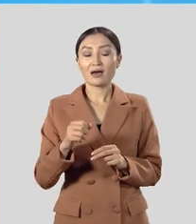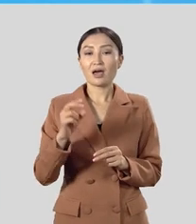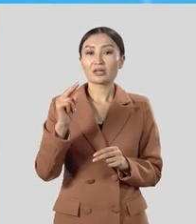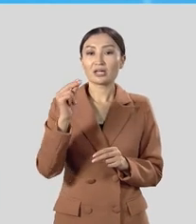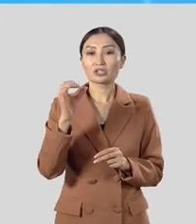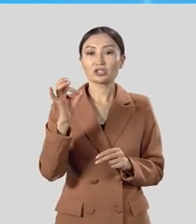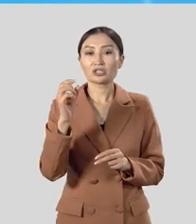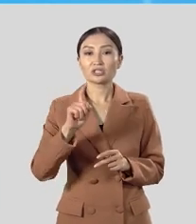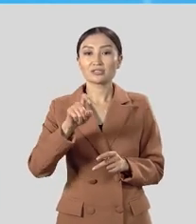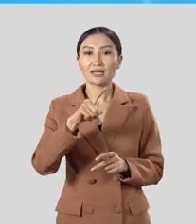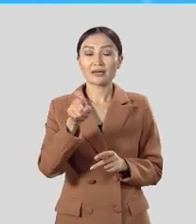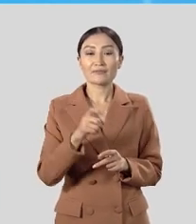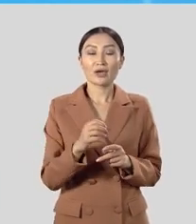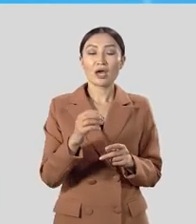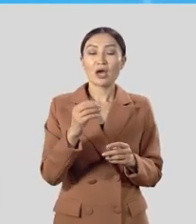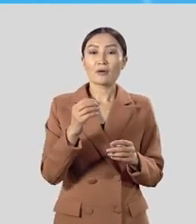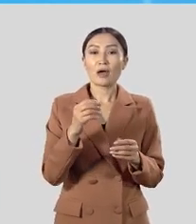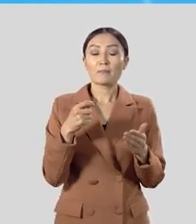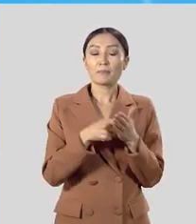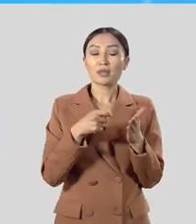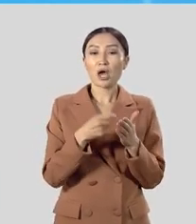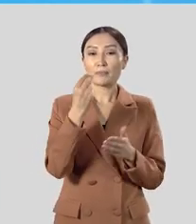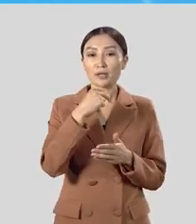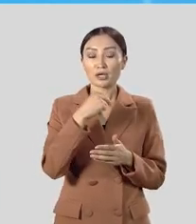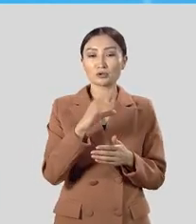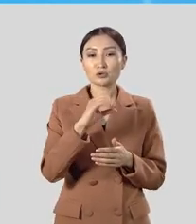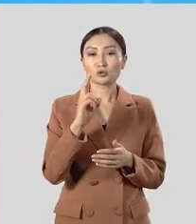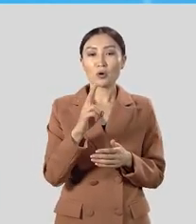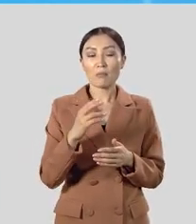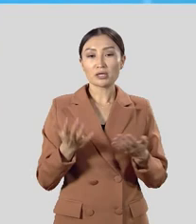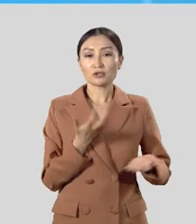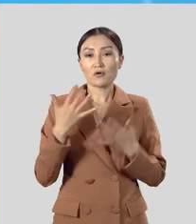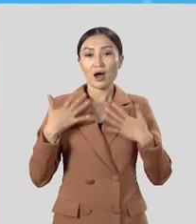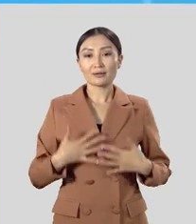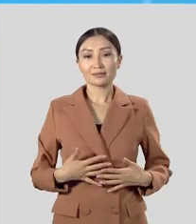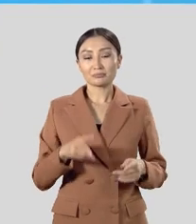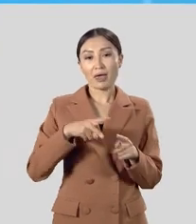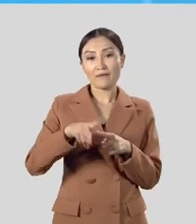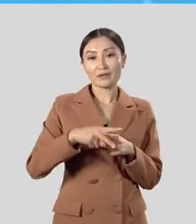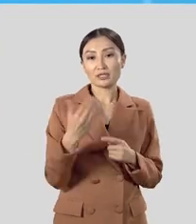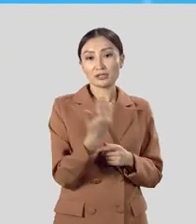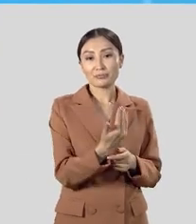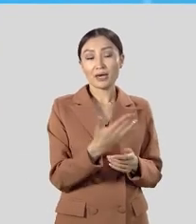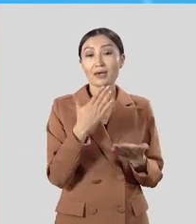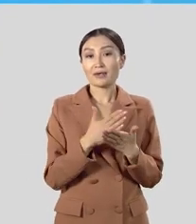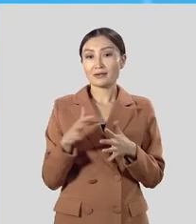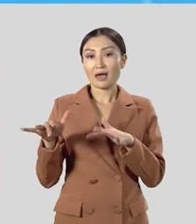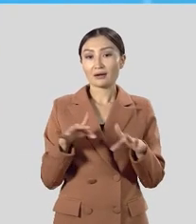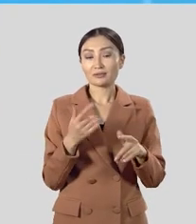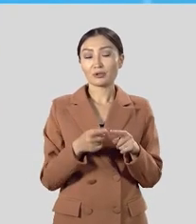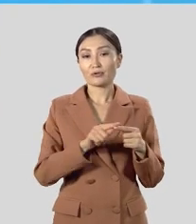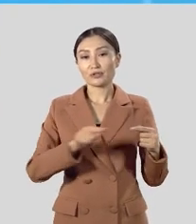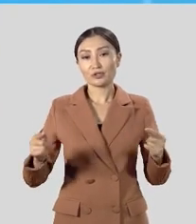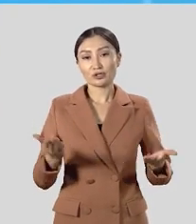черви, питающиеся соками живых организмов и вредящих им. Есть организмы, которые в течение